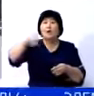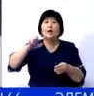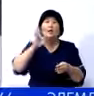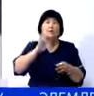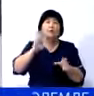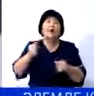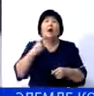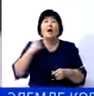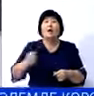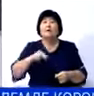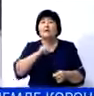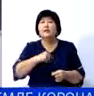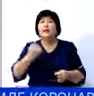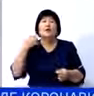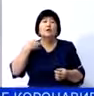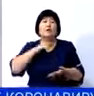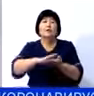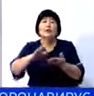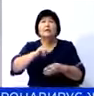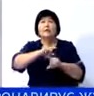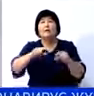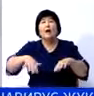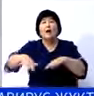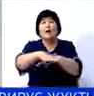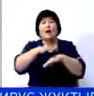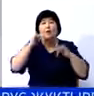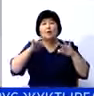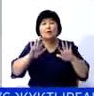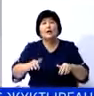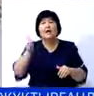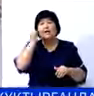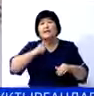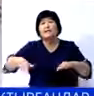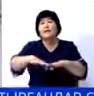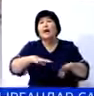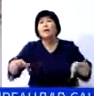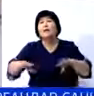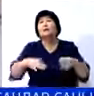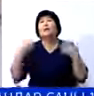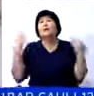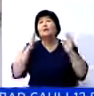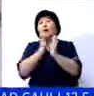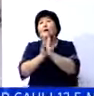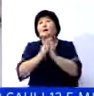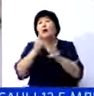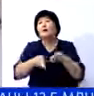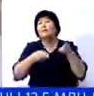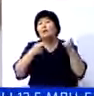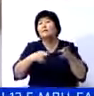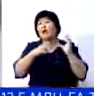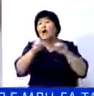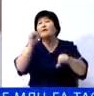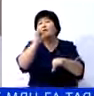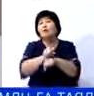құрылым қызметкерлері мен Қызылорда тазалығы мекемесі халық көп шоғырланатын ескі базар, қалалық демалыс паркі, теміржол, автовокзал және